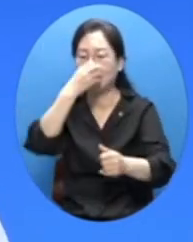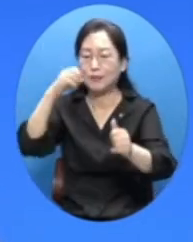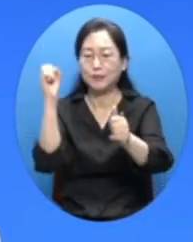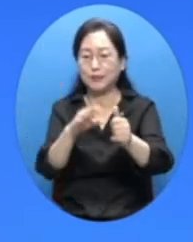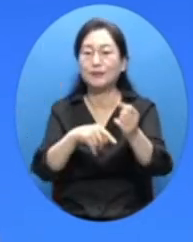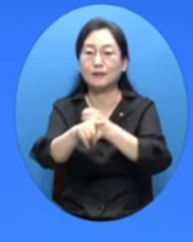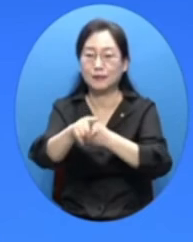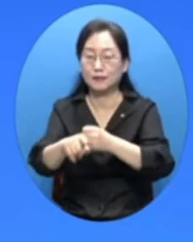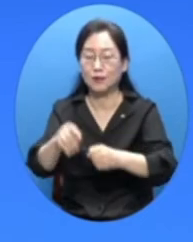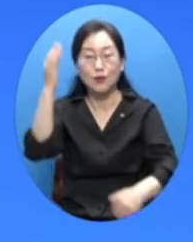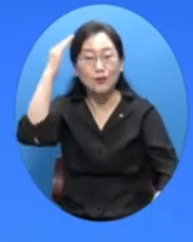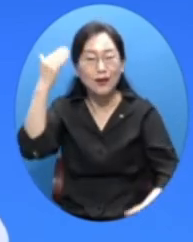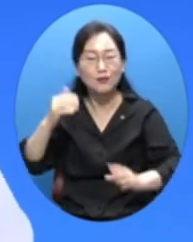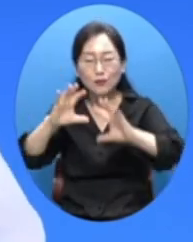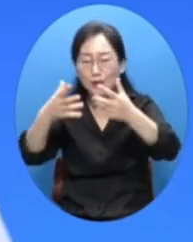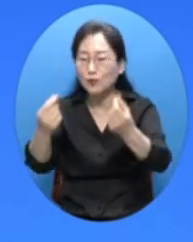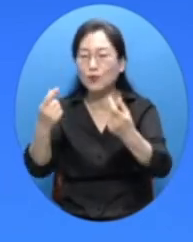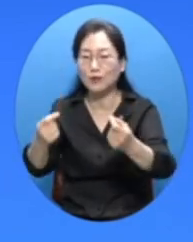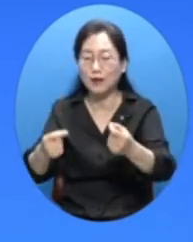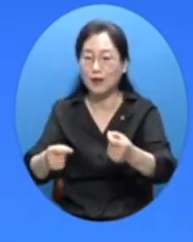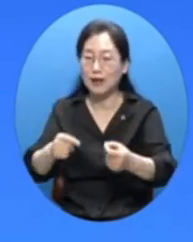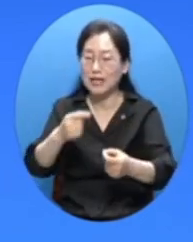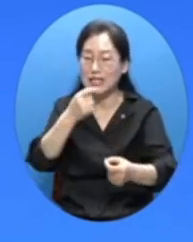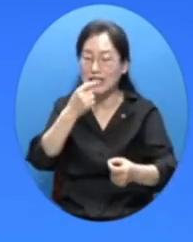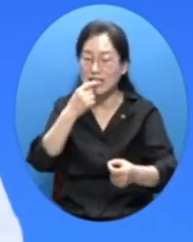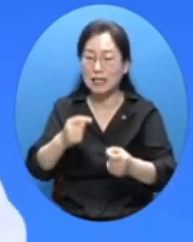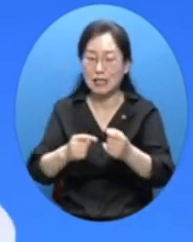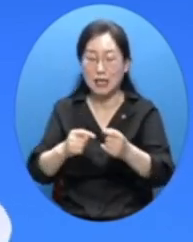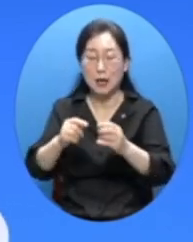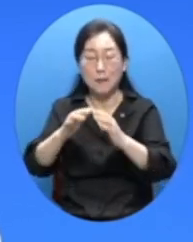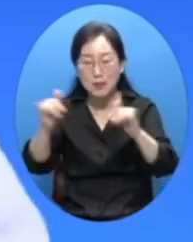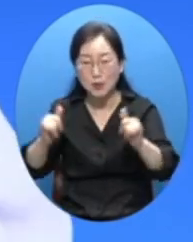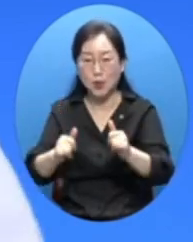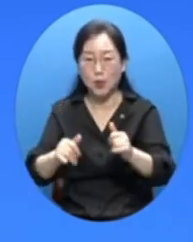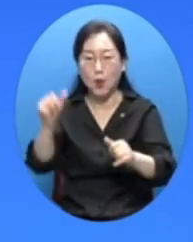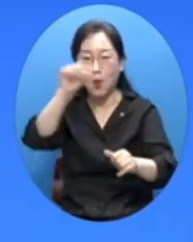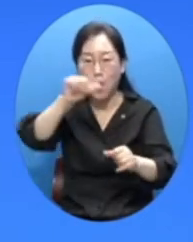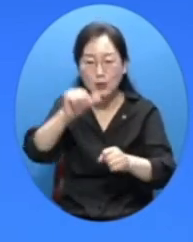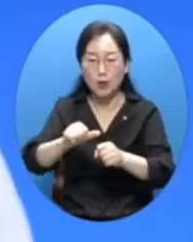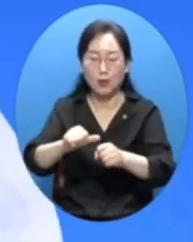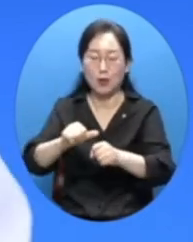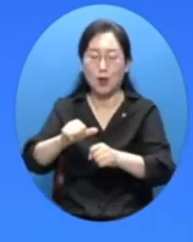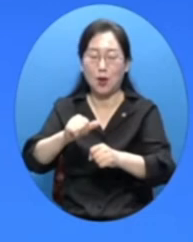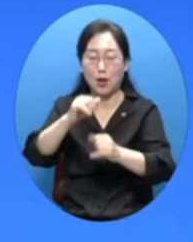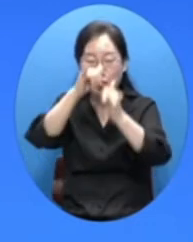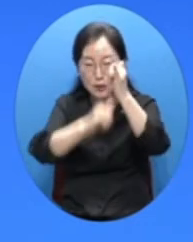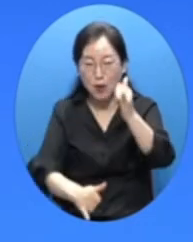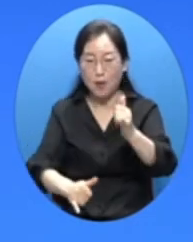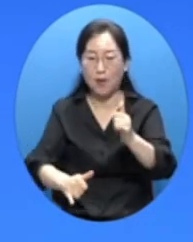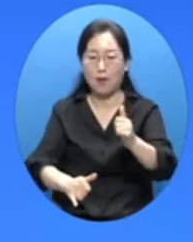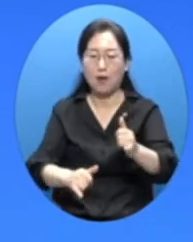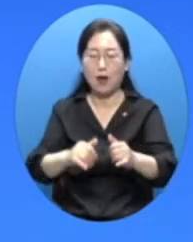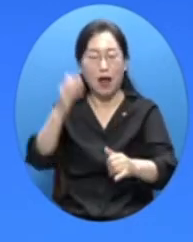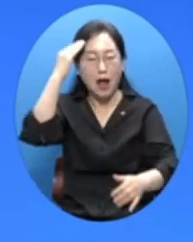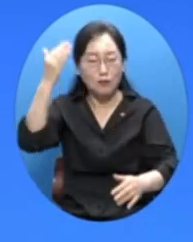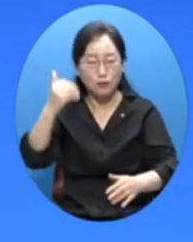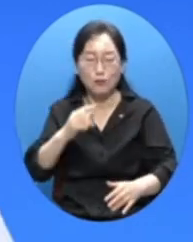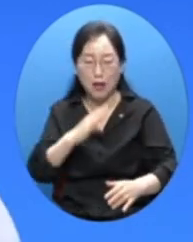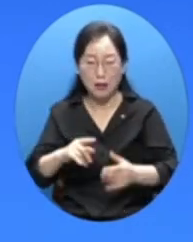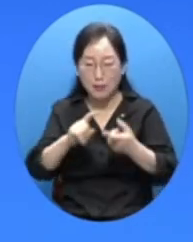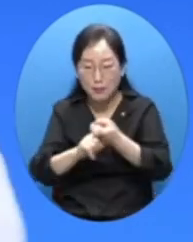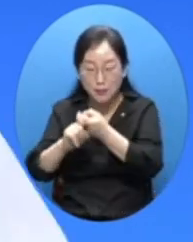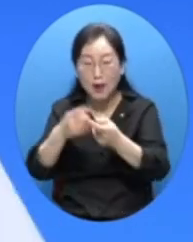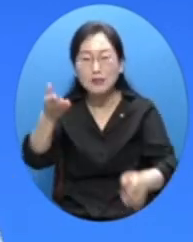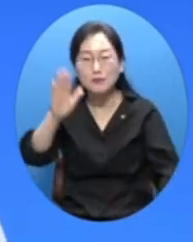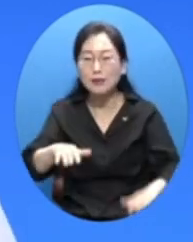우리 대한민국도 우리 한민족이라 그래가지고 5천년 반만도 백의 민족 그래갖고 우리 대한민국 했는데 지금